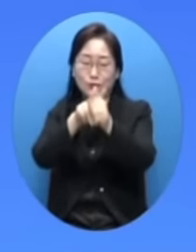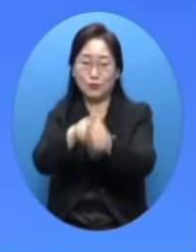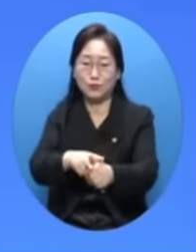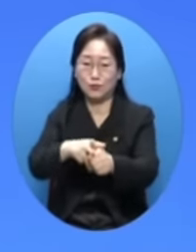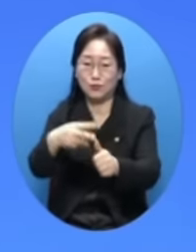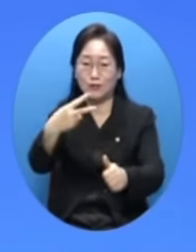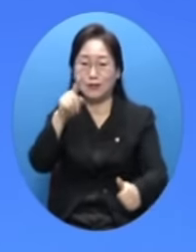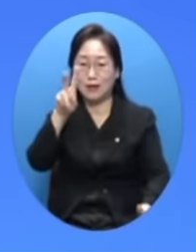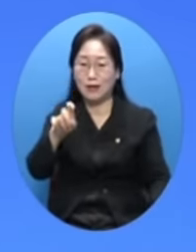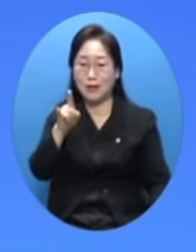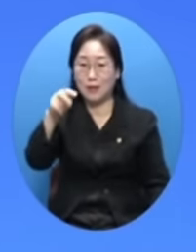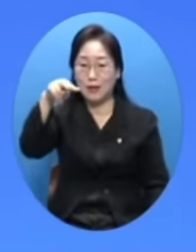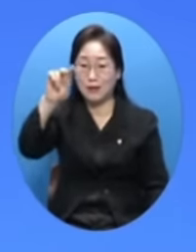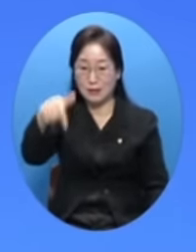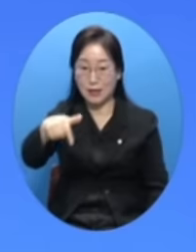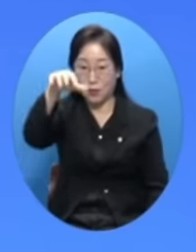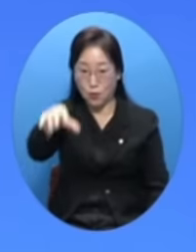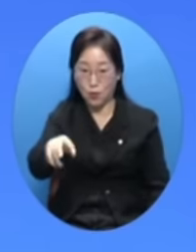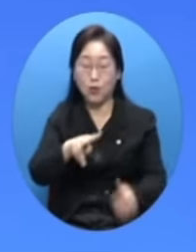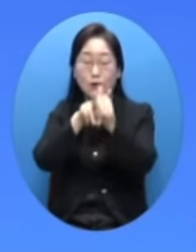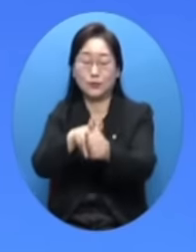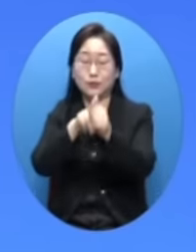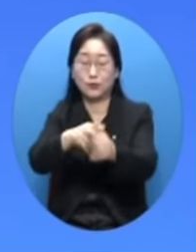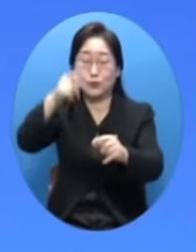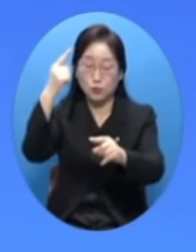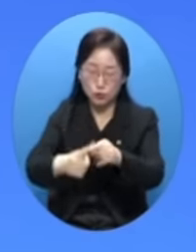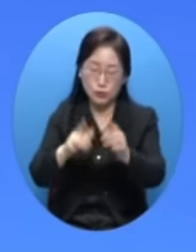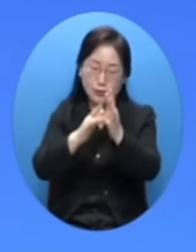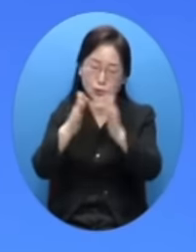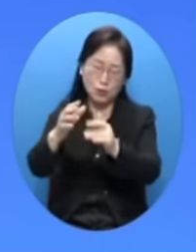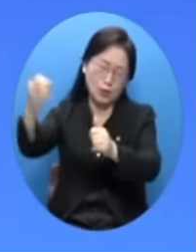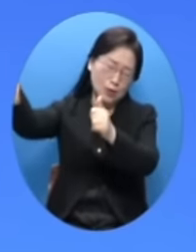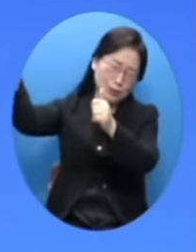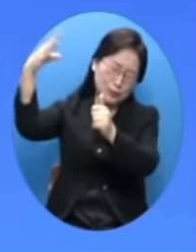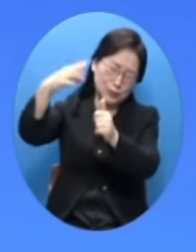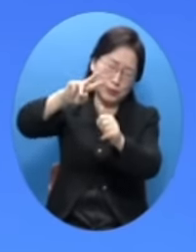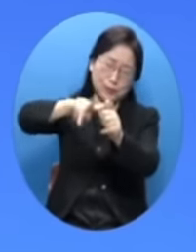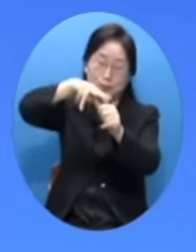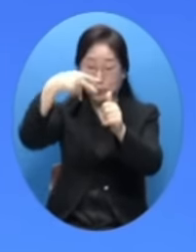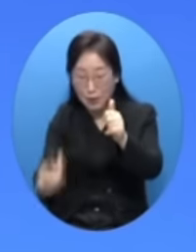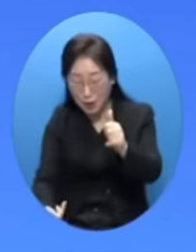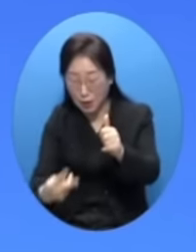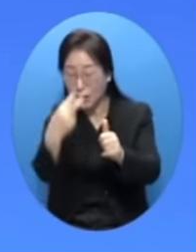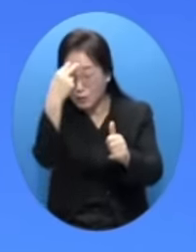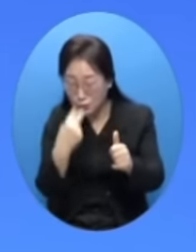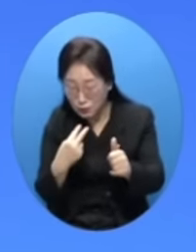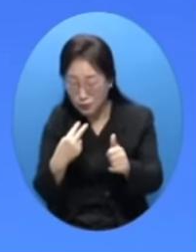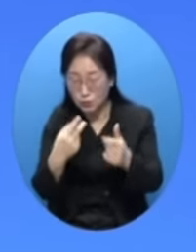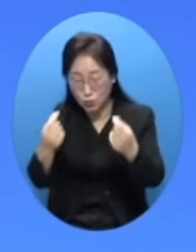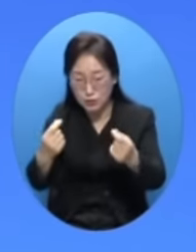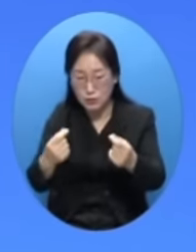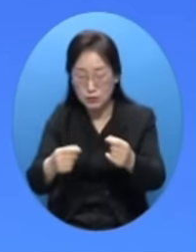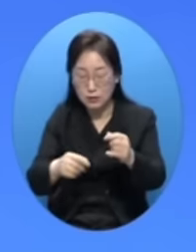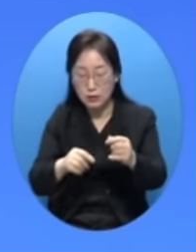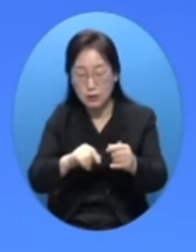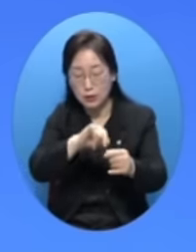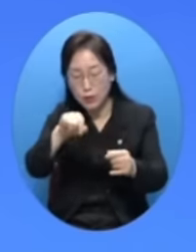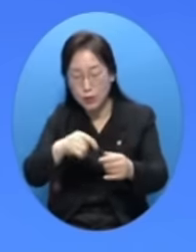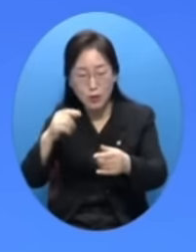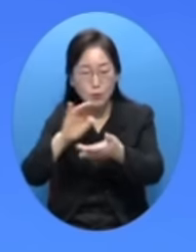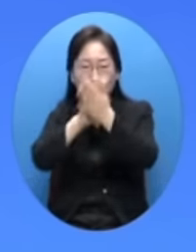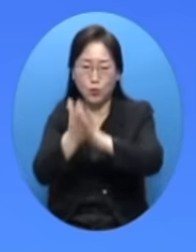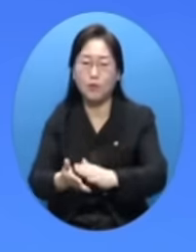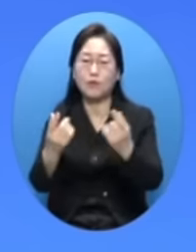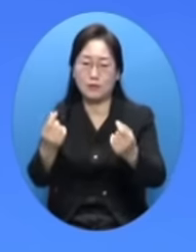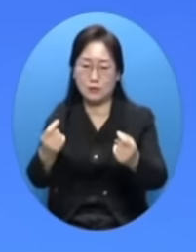빛가운데 오신 예수를 만나서 꼬꾸라지고 눈이 멀고 난 다음 지렁이가 되고 난 다음 그가 변화되었습니다 하나님의